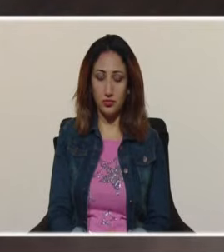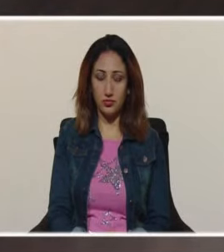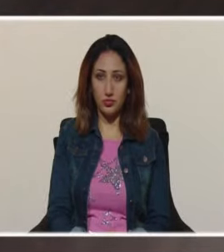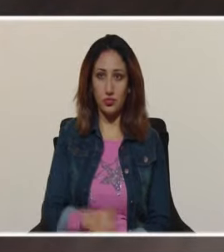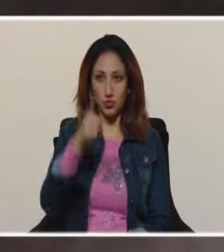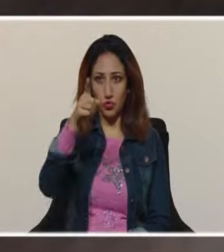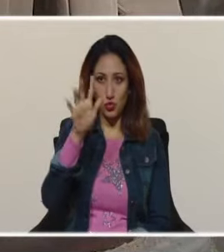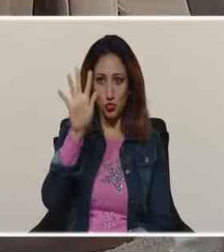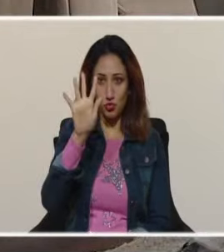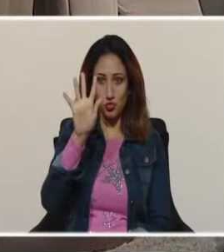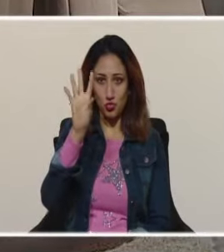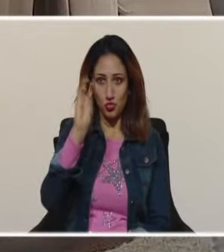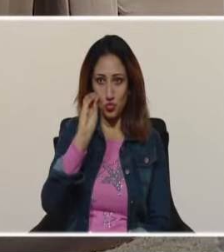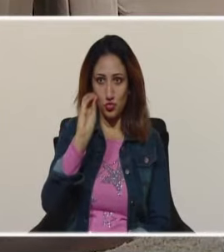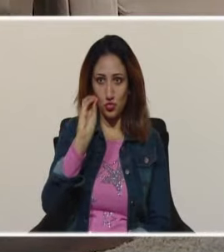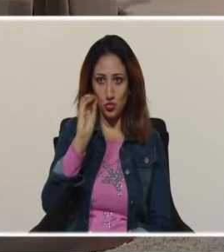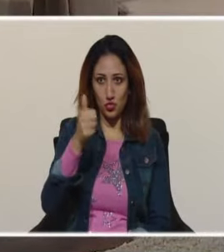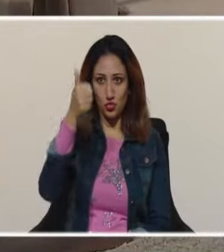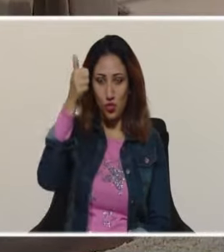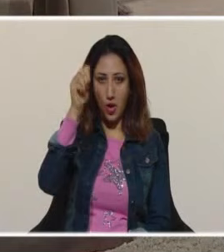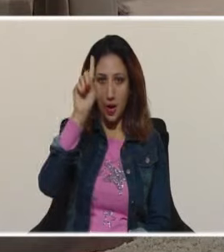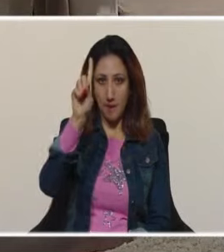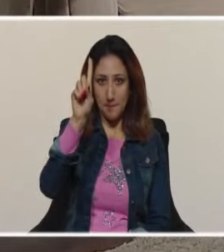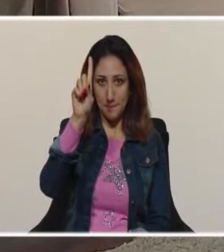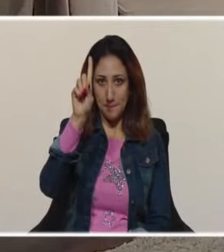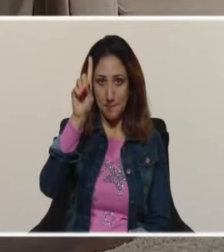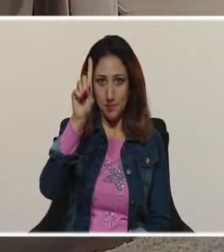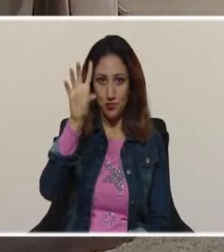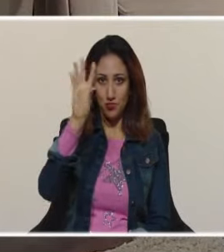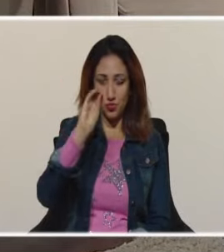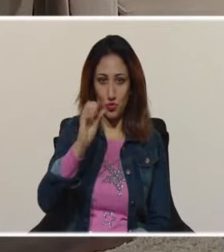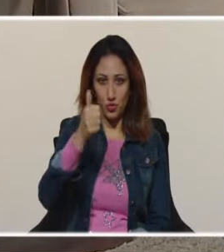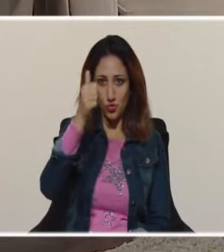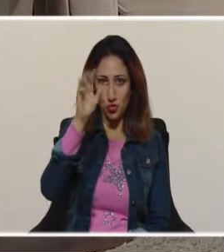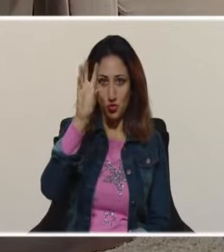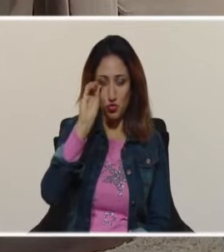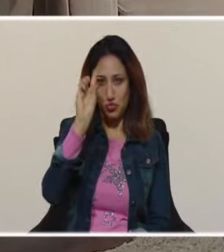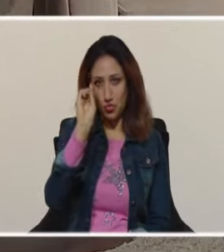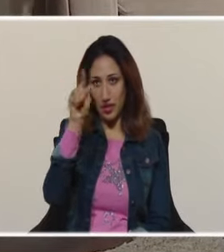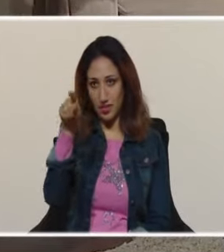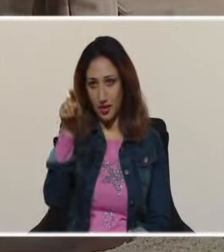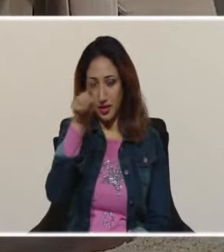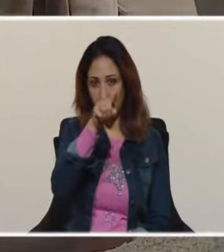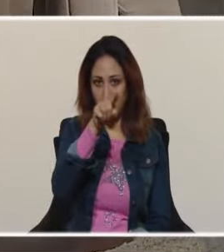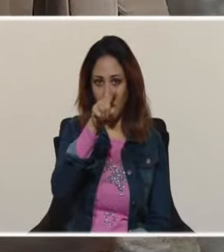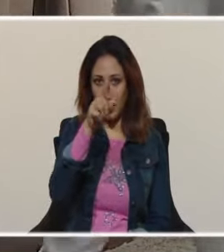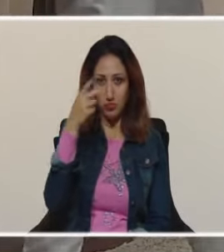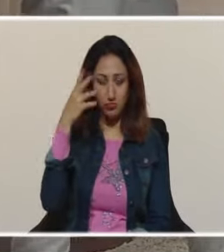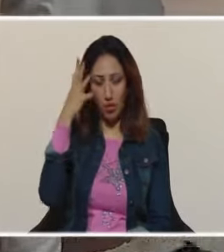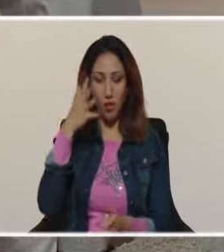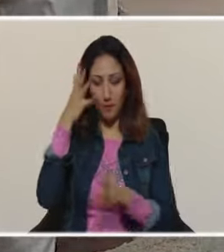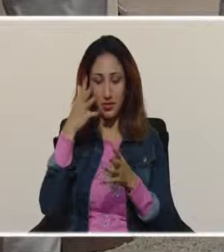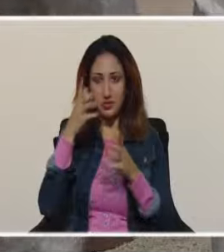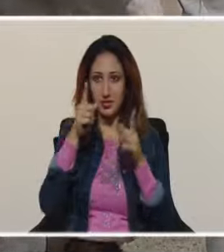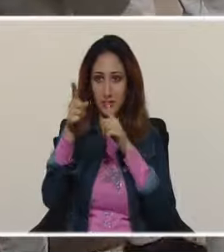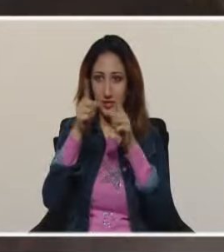شهاب. انت شاطره. شاهر وشهاب. شهاب. شاهر وشهاب. انا ما بدلتش مكان. انا شاهر وهو شهاب على فكره. لا ما بدلوش فعلا اماكن. ما بدلوش.